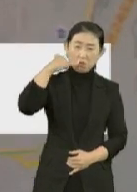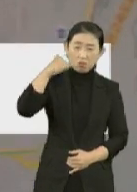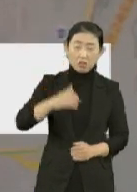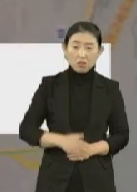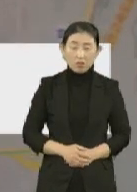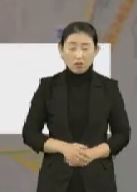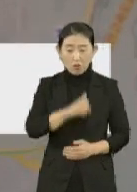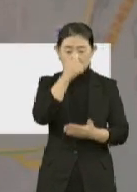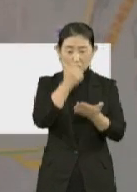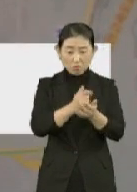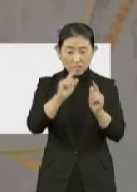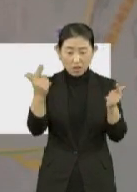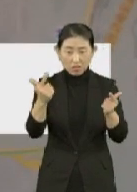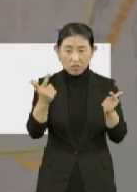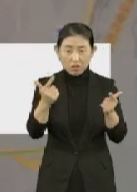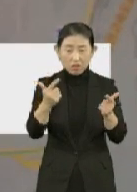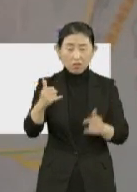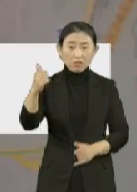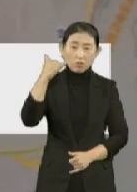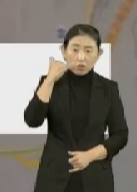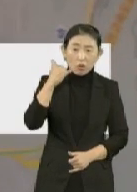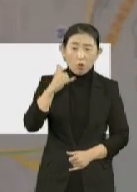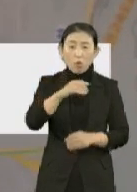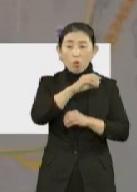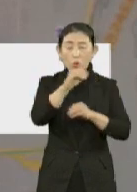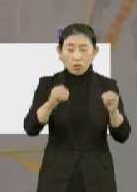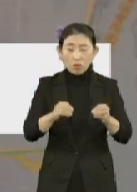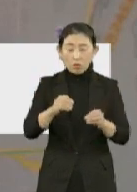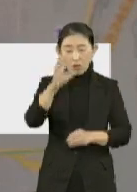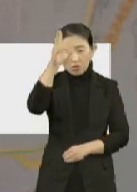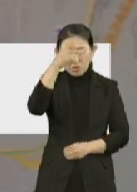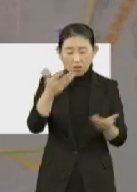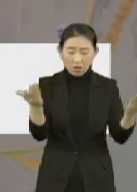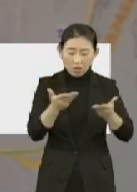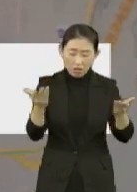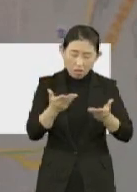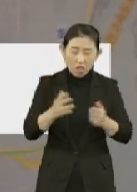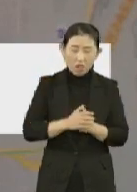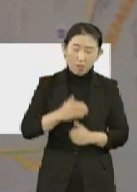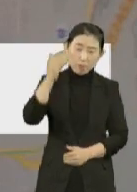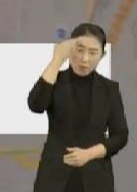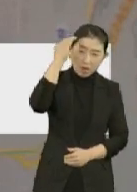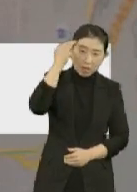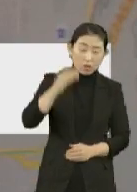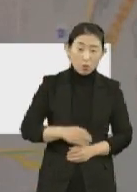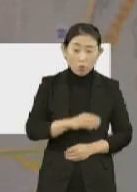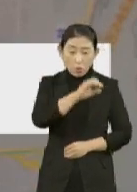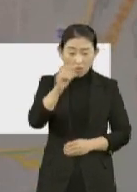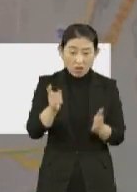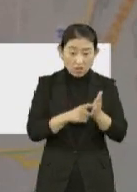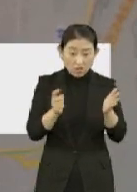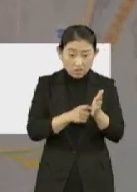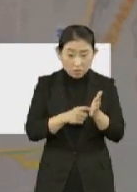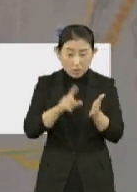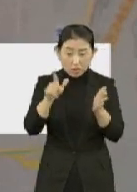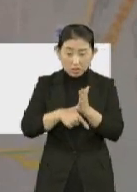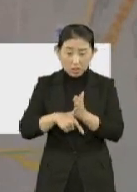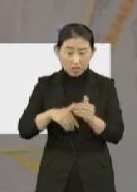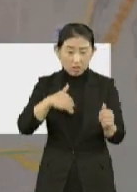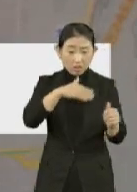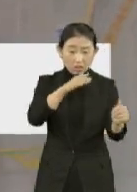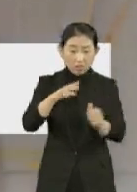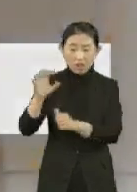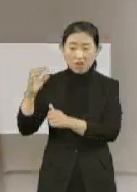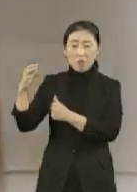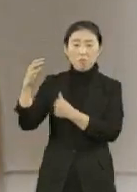긴급한 범죄가 아닌 신고를 할 경우에 경찰력 허비는 물론 실제로 긴급한 상황에 투입되지 못하는 경우가